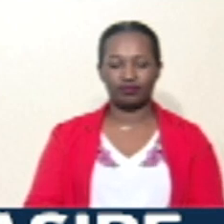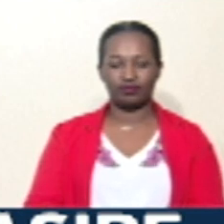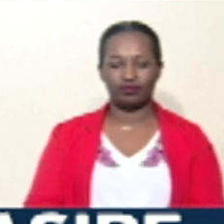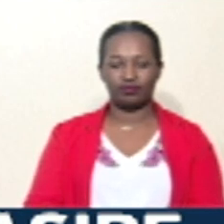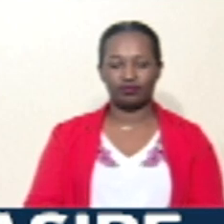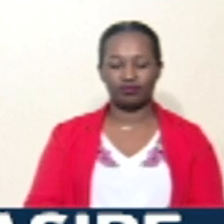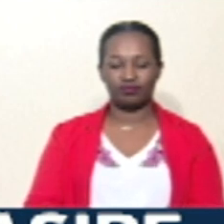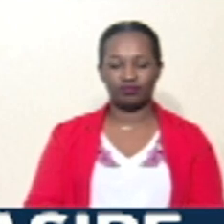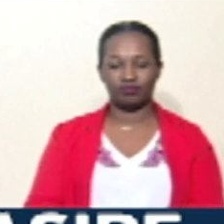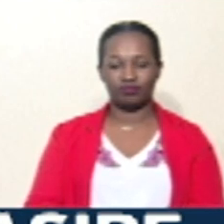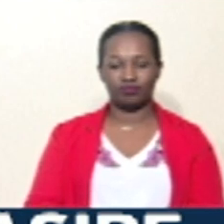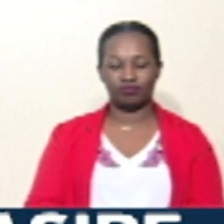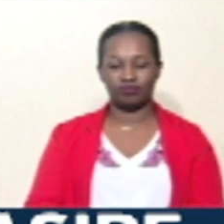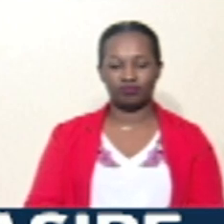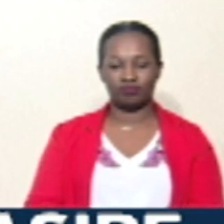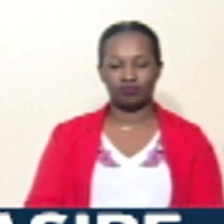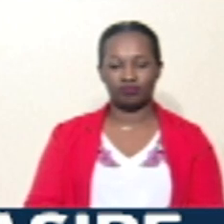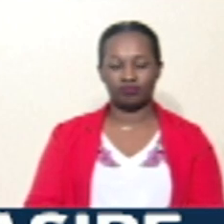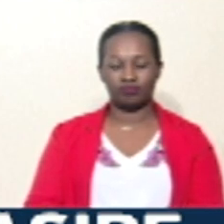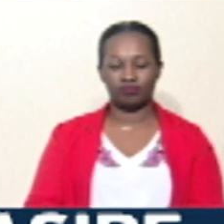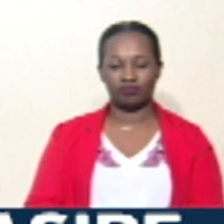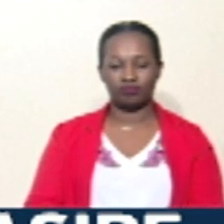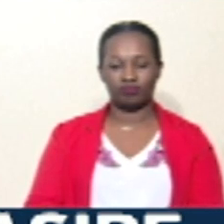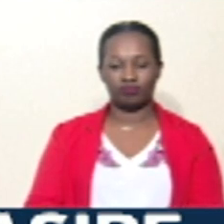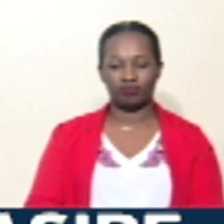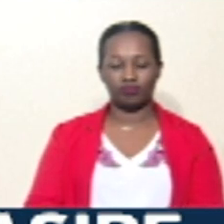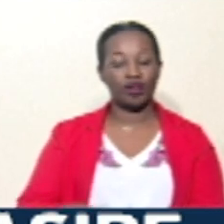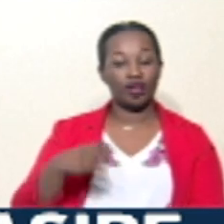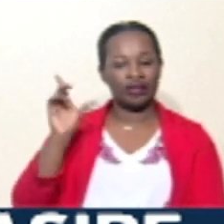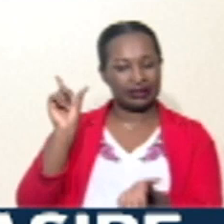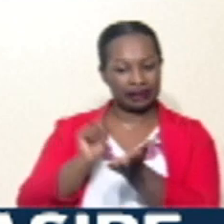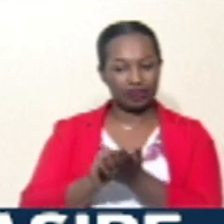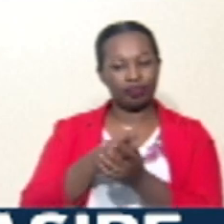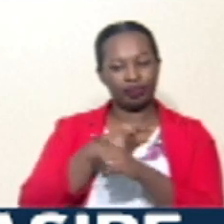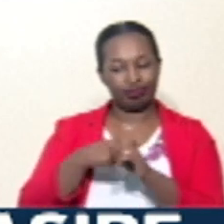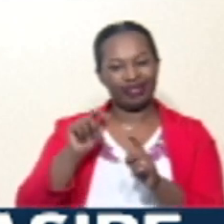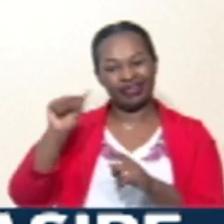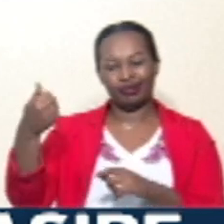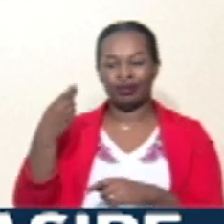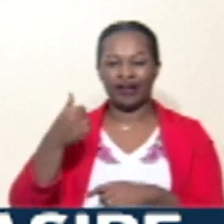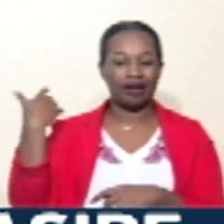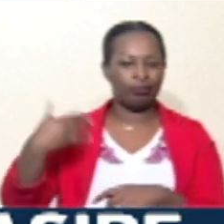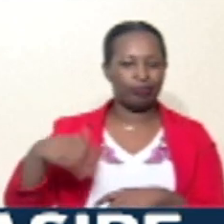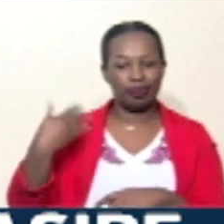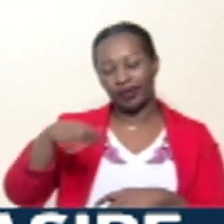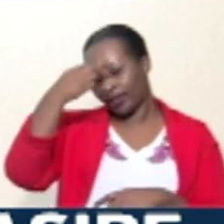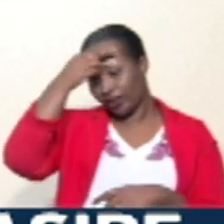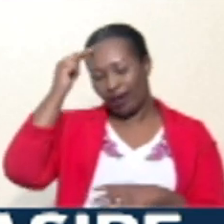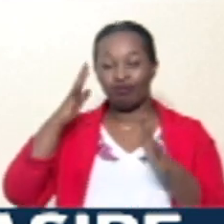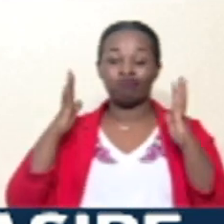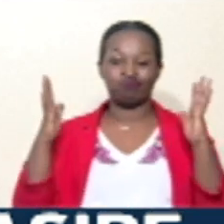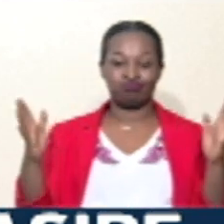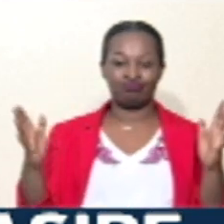Obviously there are much larger solutions which do cost more money as you scale. Birahendutse, gusa hari n'ibindi bihenze bitewe nuko ari